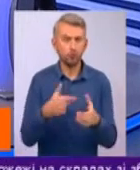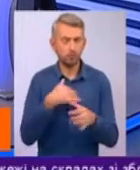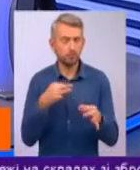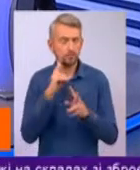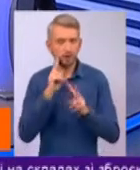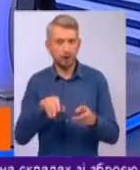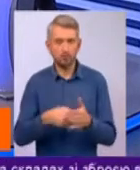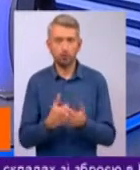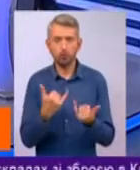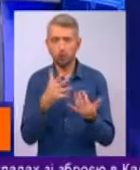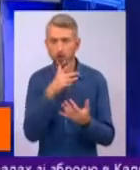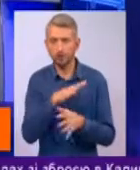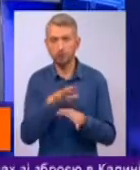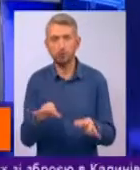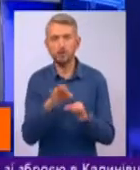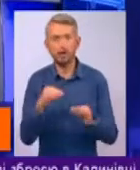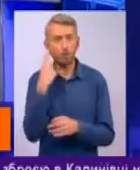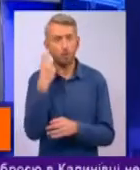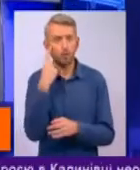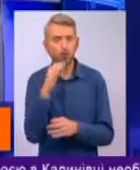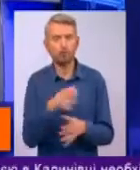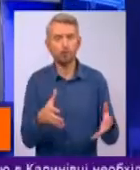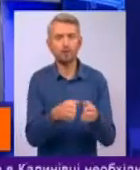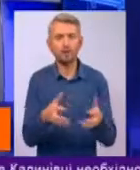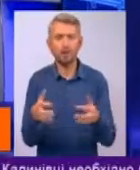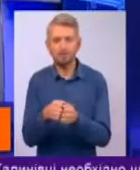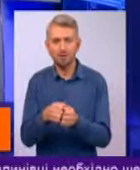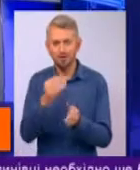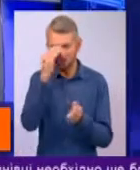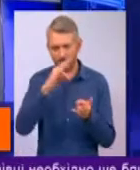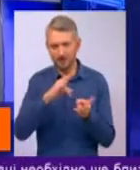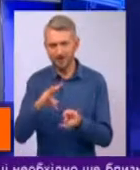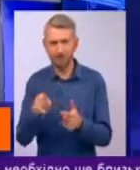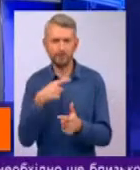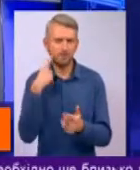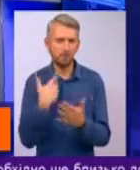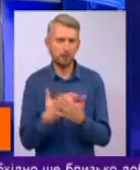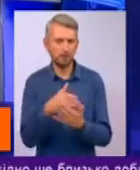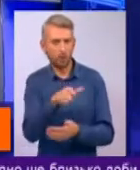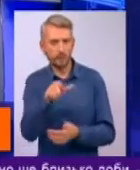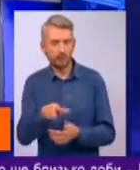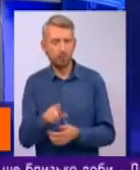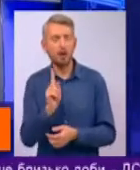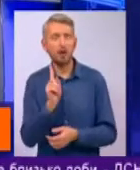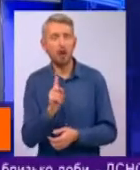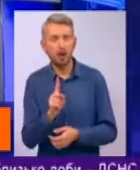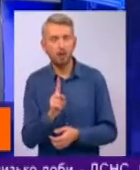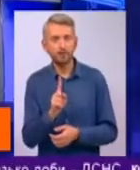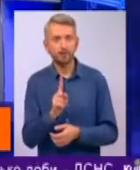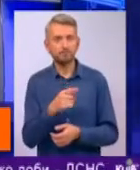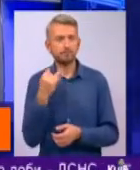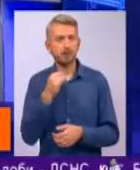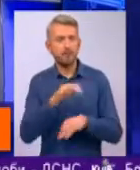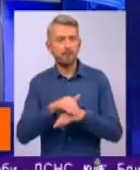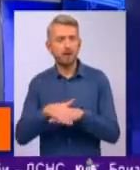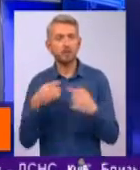До цього часу не було жодних повідомлень про затримання якихось диверсантів чи підозрілих навіть осіб. Але дуже цікаві факти